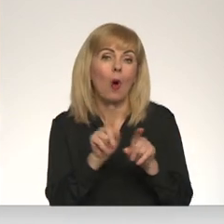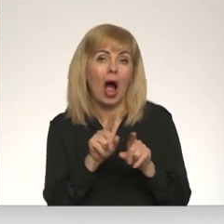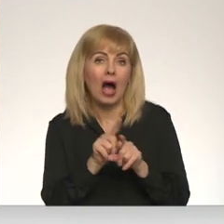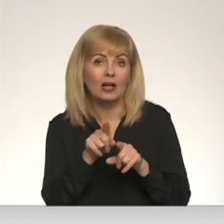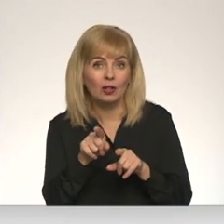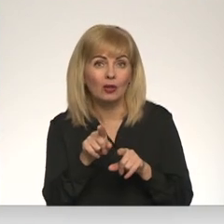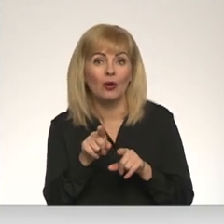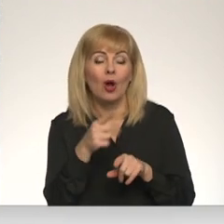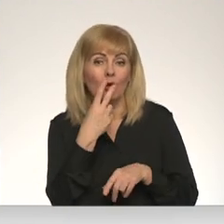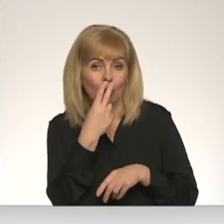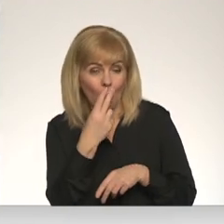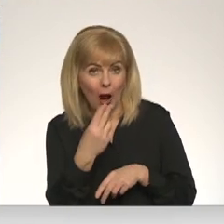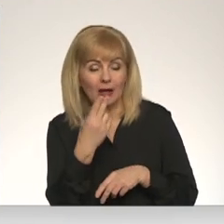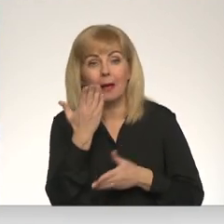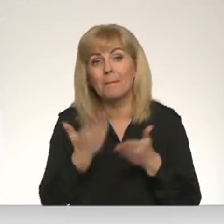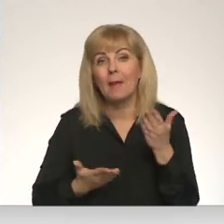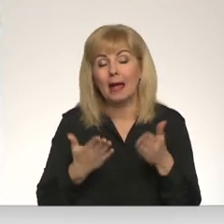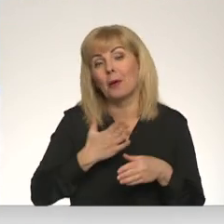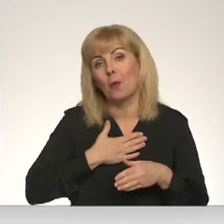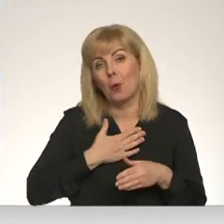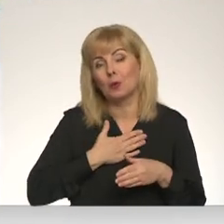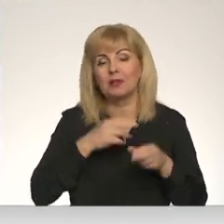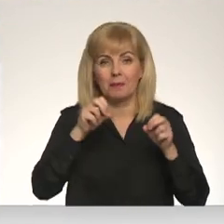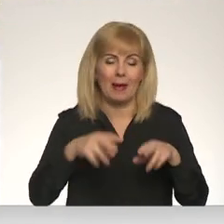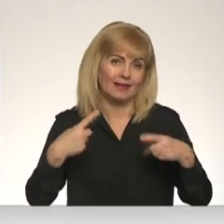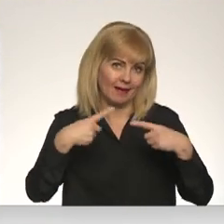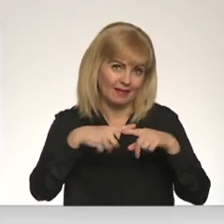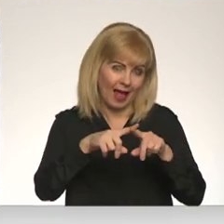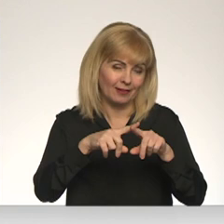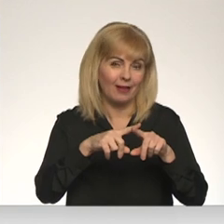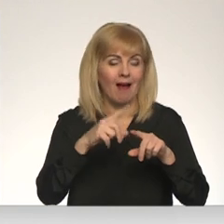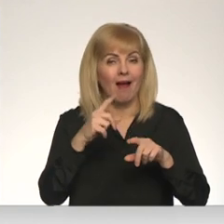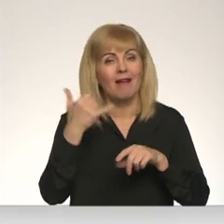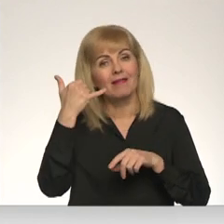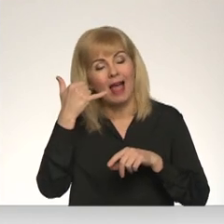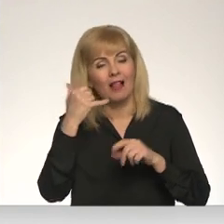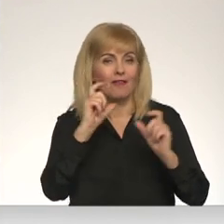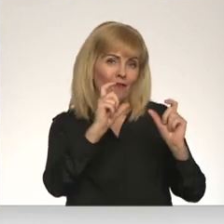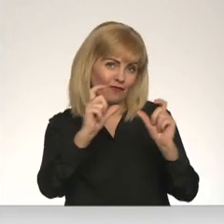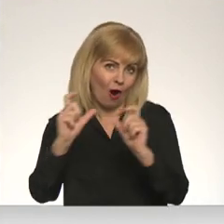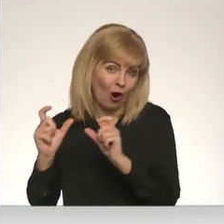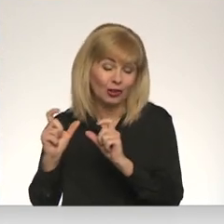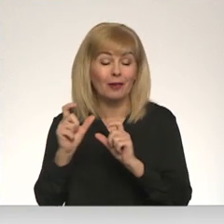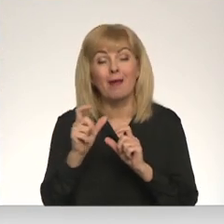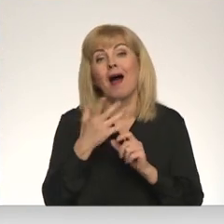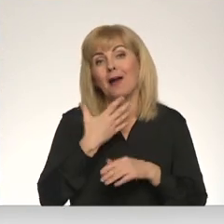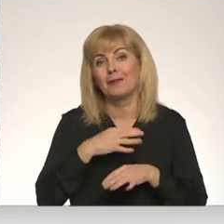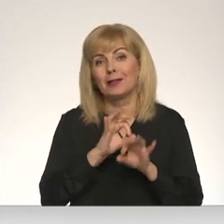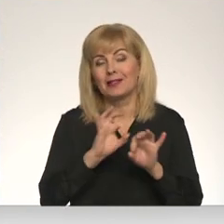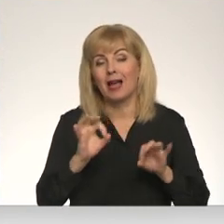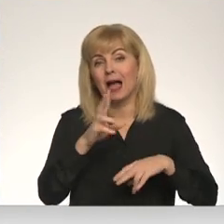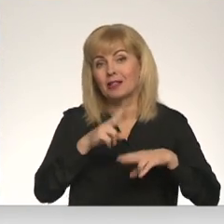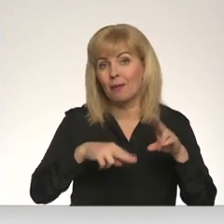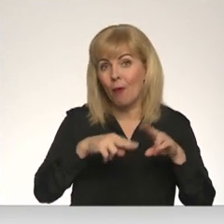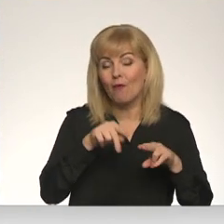to barjeru arī un mēģināt priekš mūsdienu tehnoloģijām, lai ar telefonu var labāk fotografēt. Svarīgi šo skatu platformu būvēt